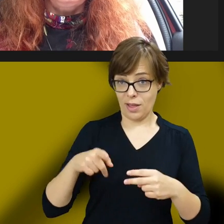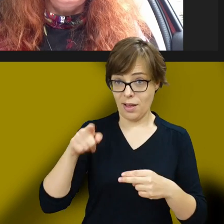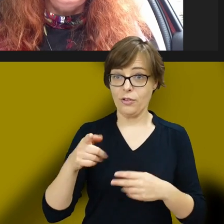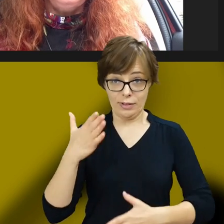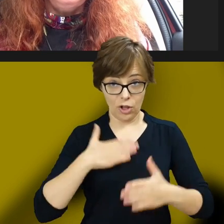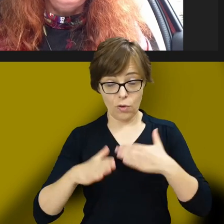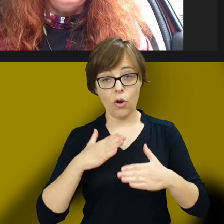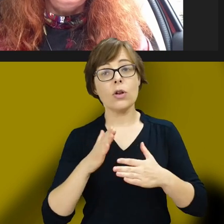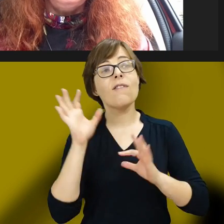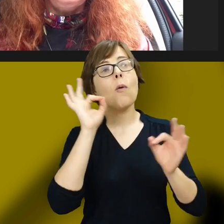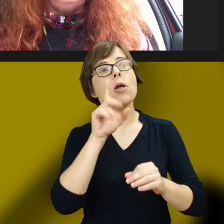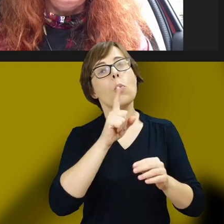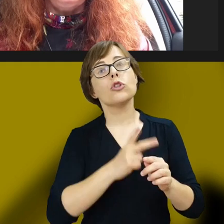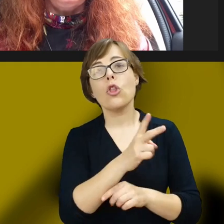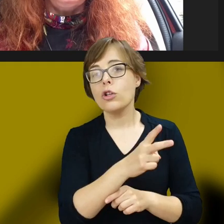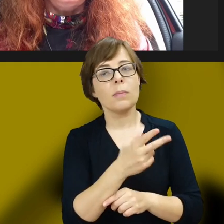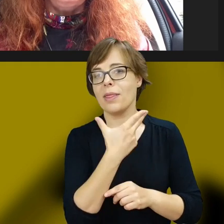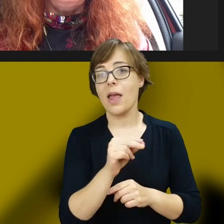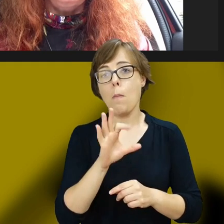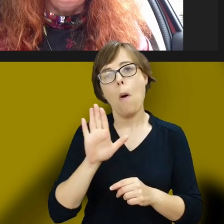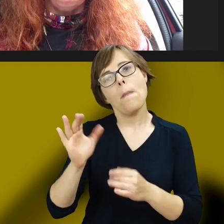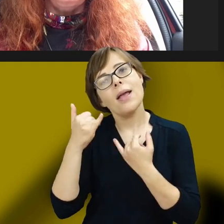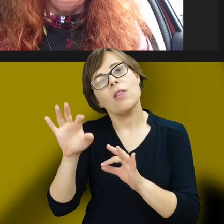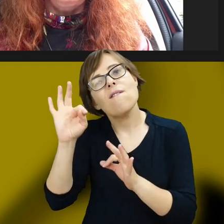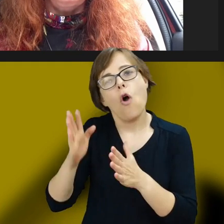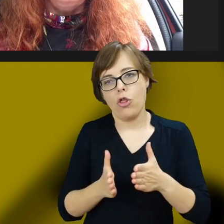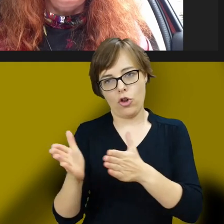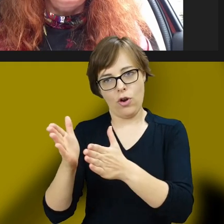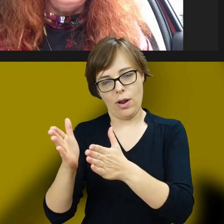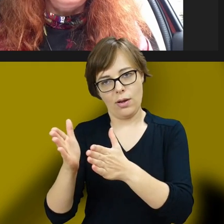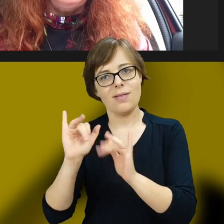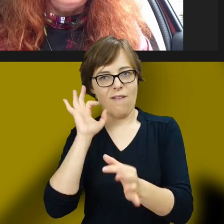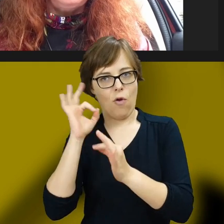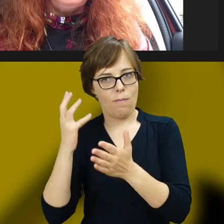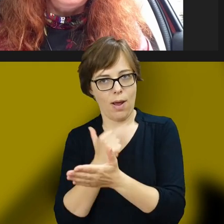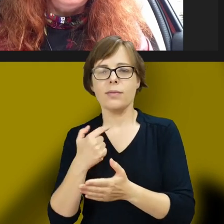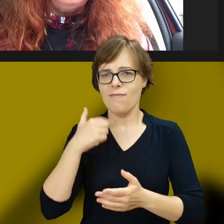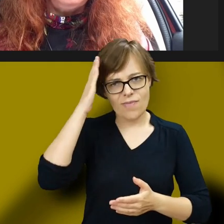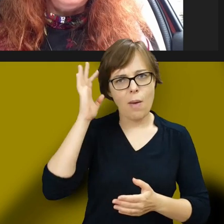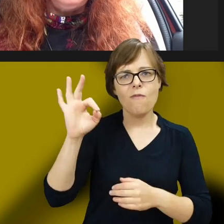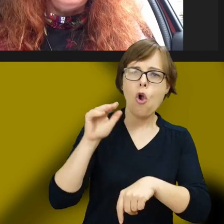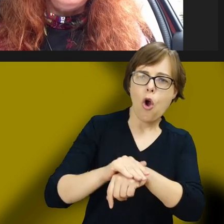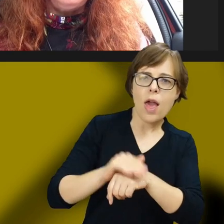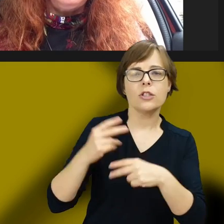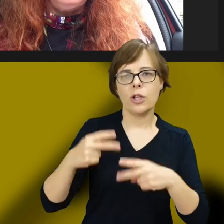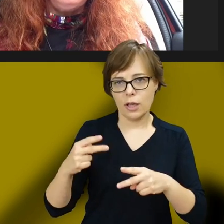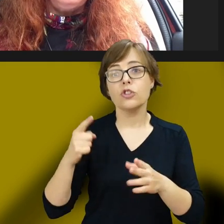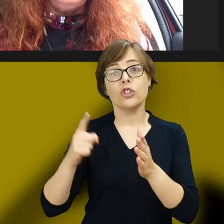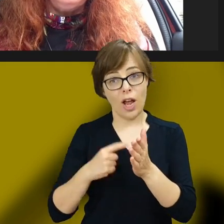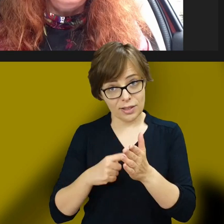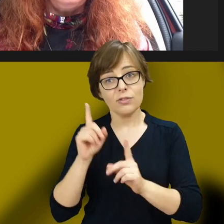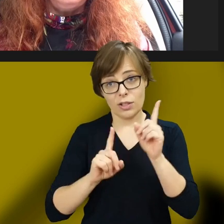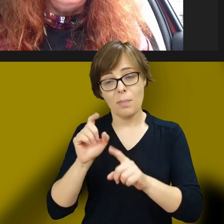do informacji publicznej, ponieważ mają własne ścieżki. Ale jednak wiem, że pani i koledzy redakcyjni czasami mówią sprawdzam i pytają